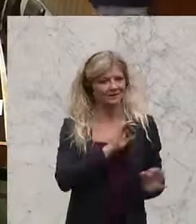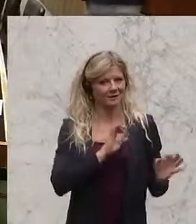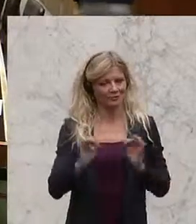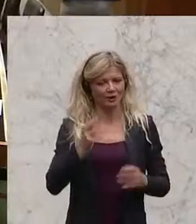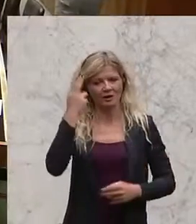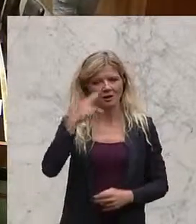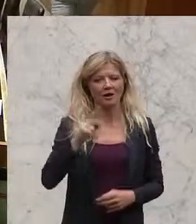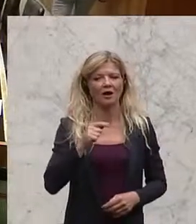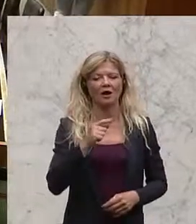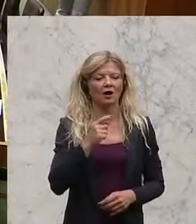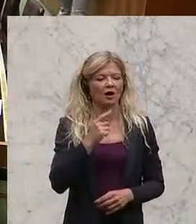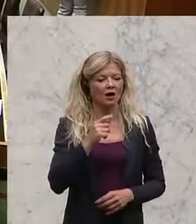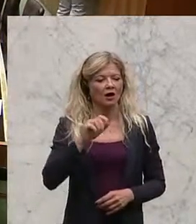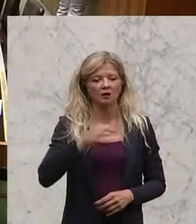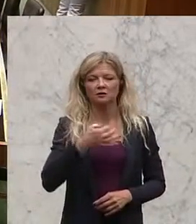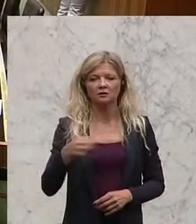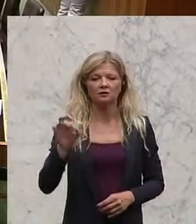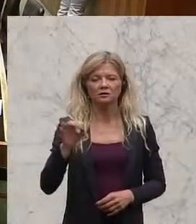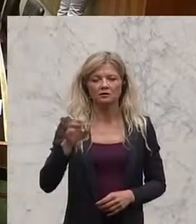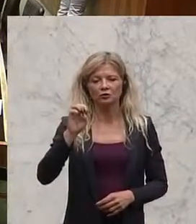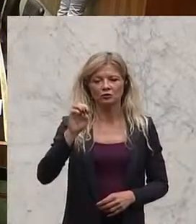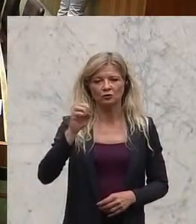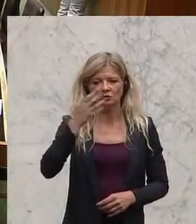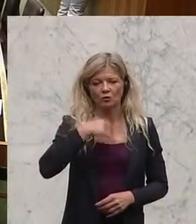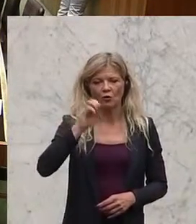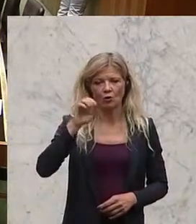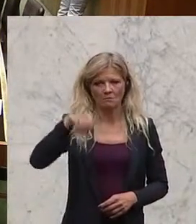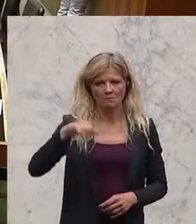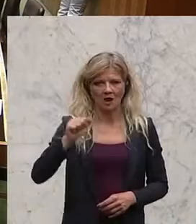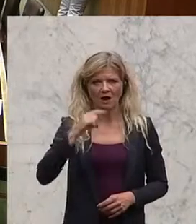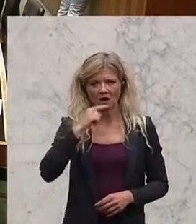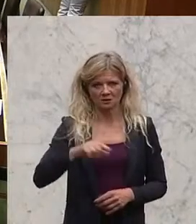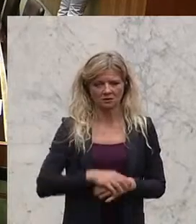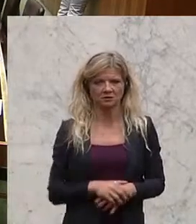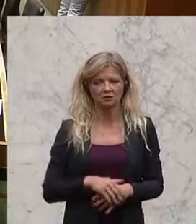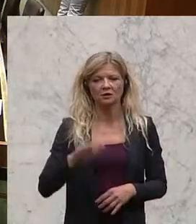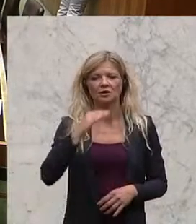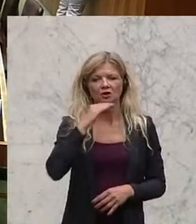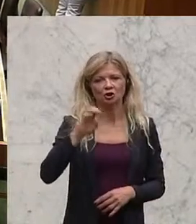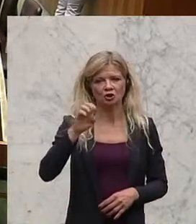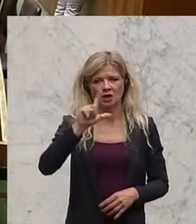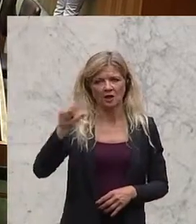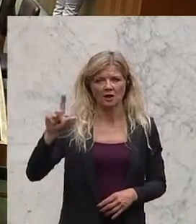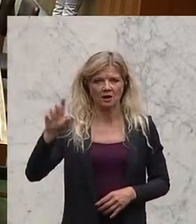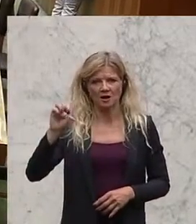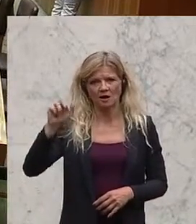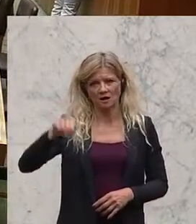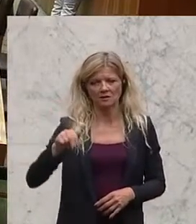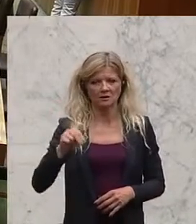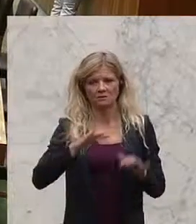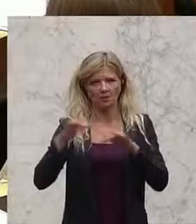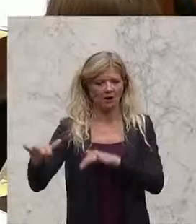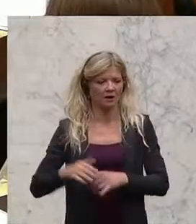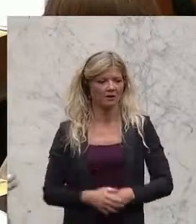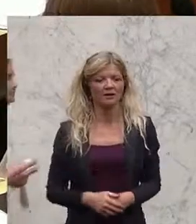Von der FPÖ ist dies Thomas Schellenbacher. Danke, Herr Präsident, sehr geehrter Bundesminister, sehr geehrte Kolleginnen